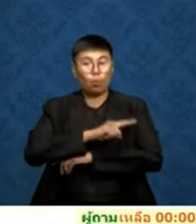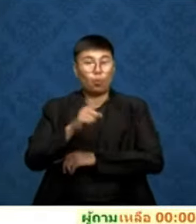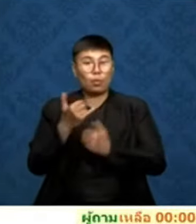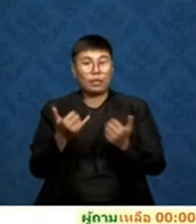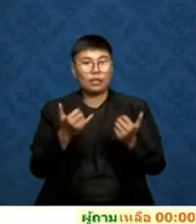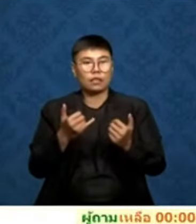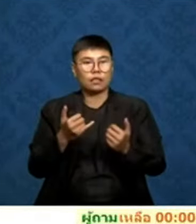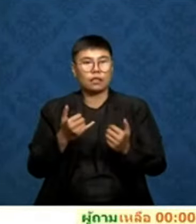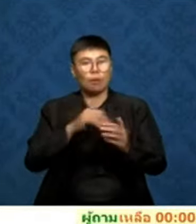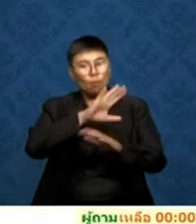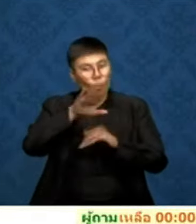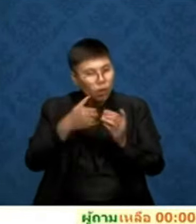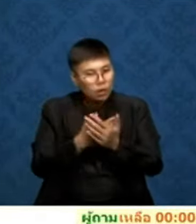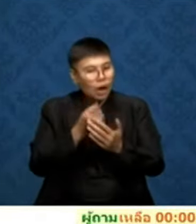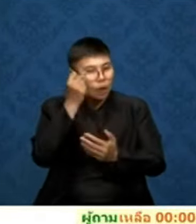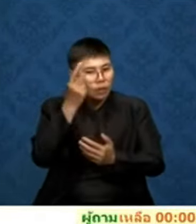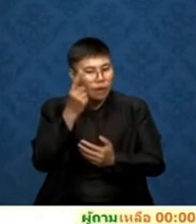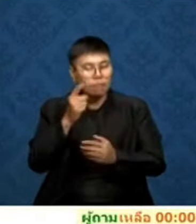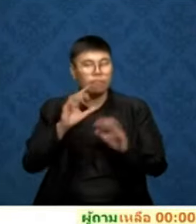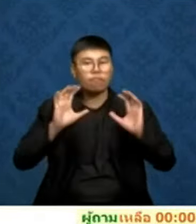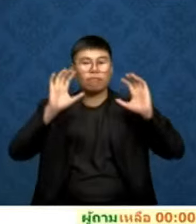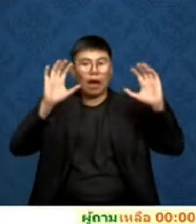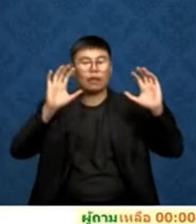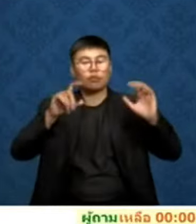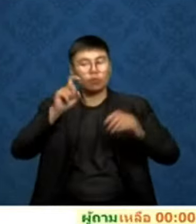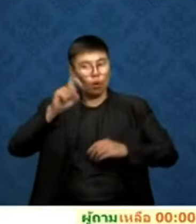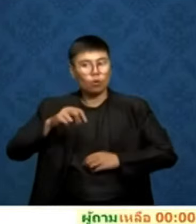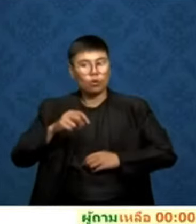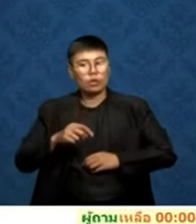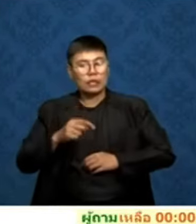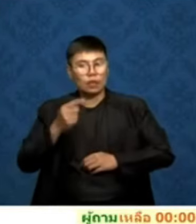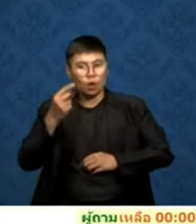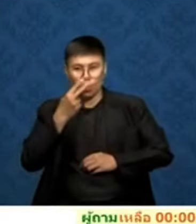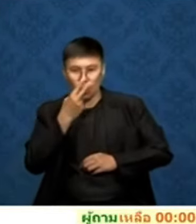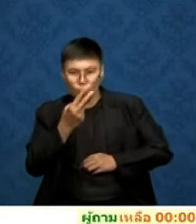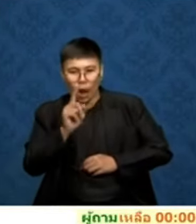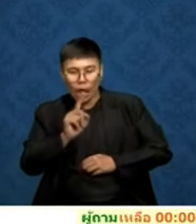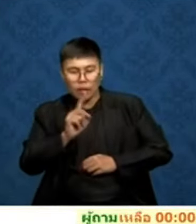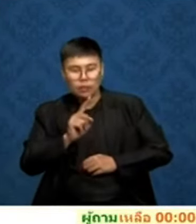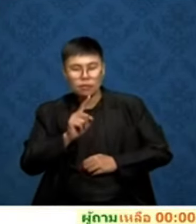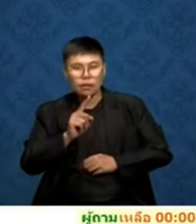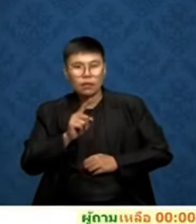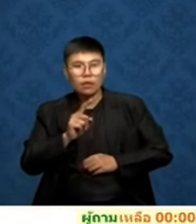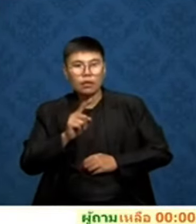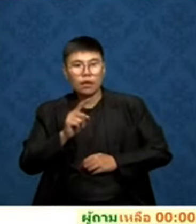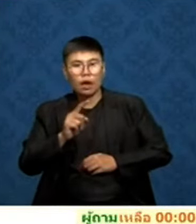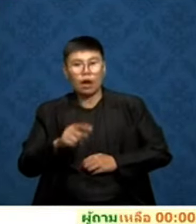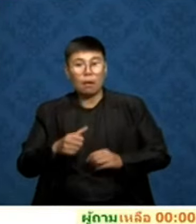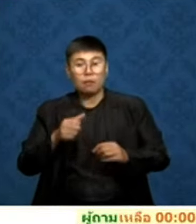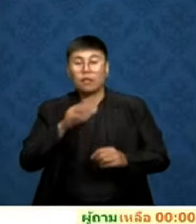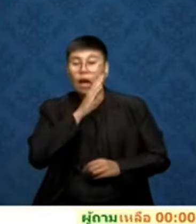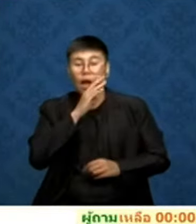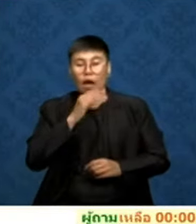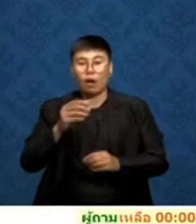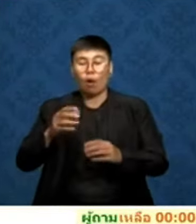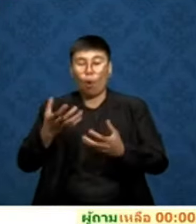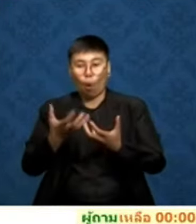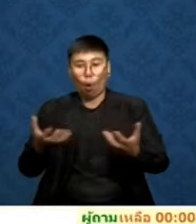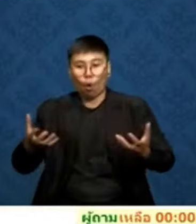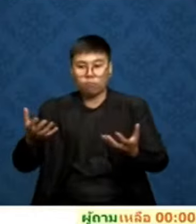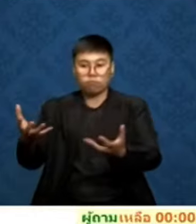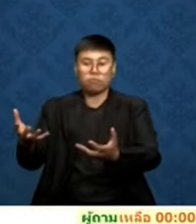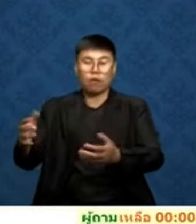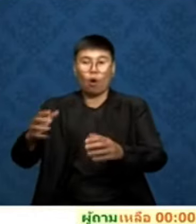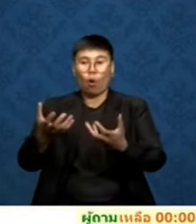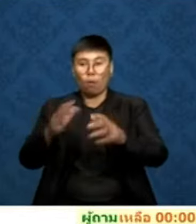ได้เข้าใจแล้วนะครับในภาครัฐว่าเราจะต้องดูอะไรบ้างก็คือ1เข้ามาแล้วไม่เสียภาษีดำเนินการในเมืองไทยทำอย่างไร